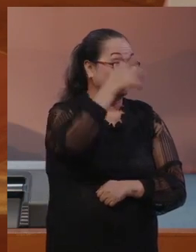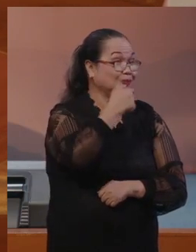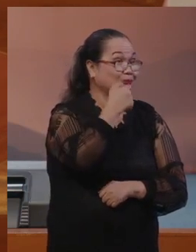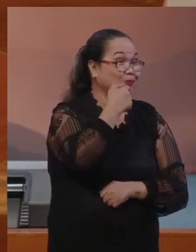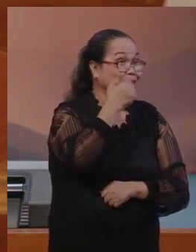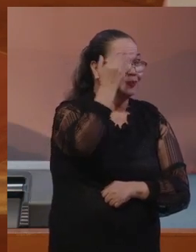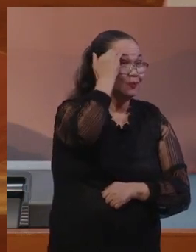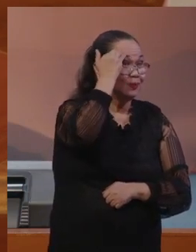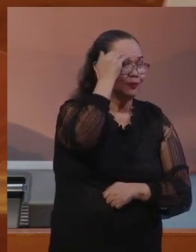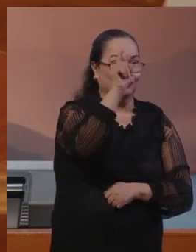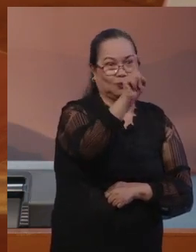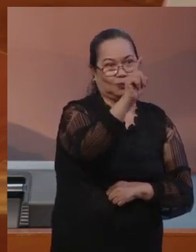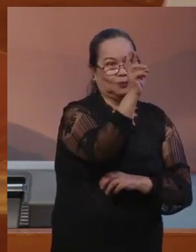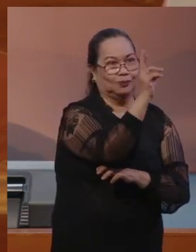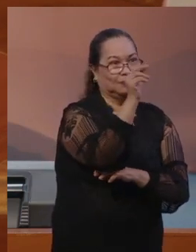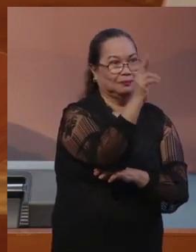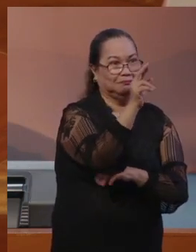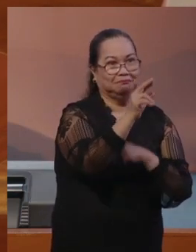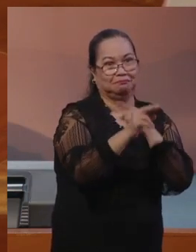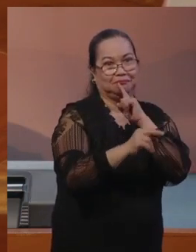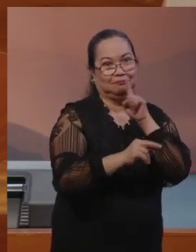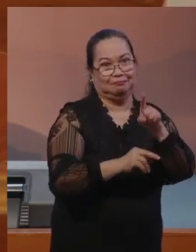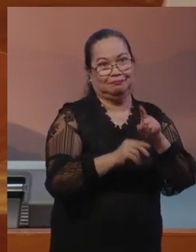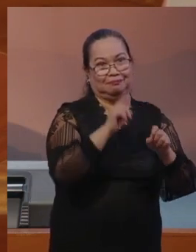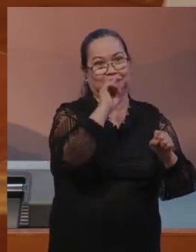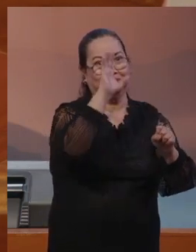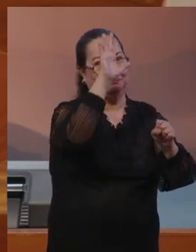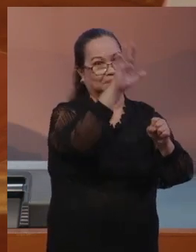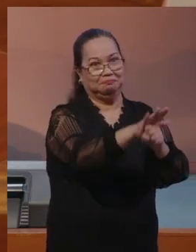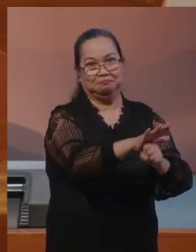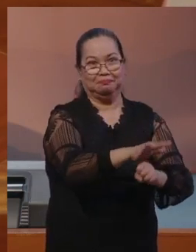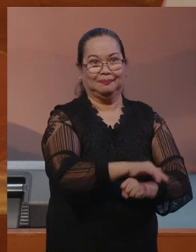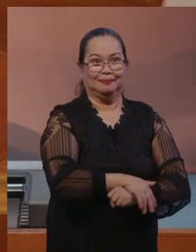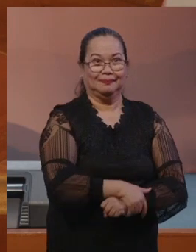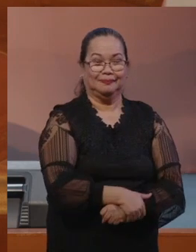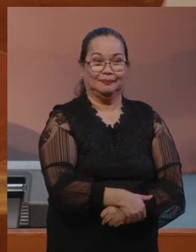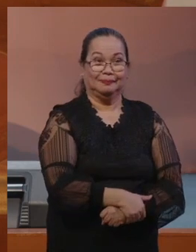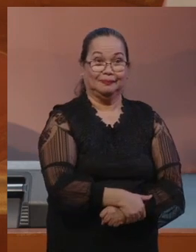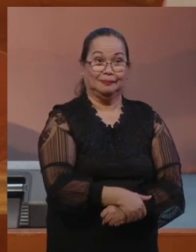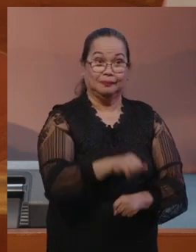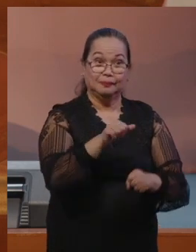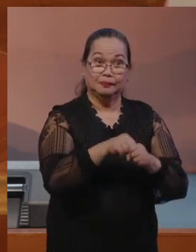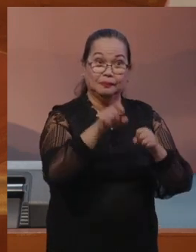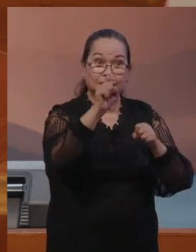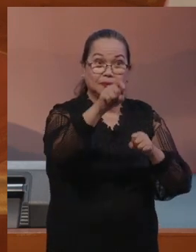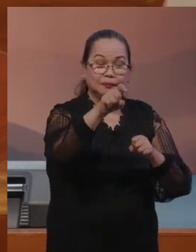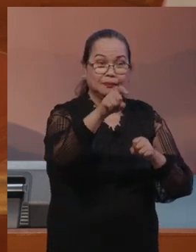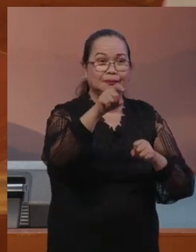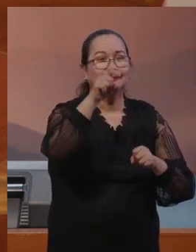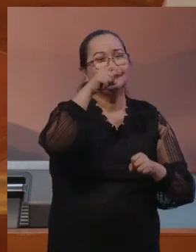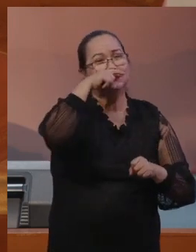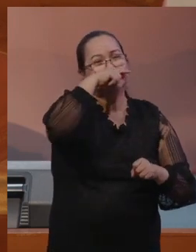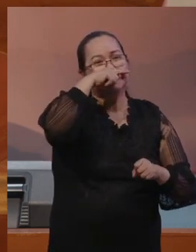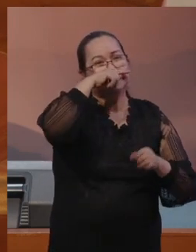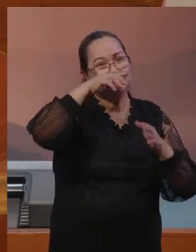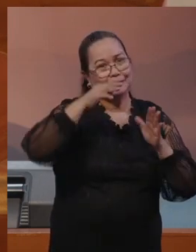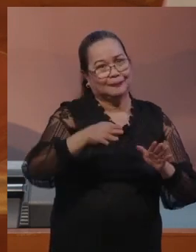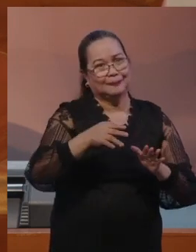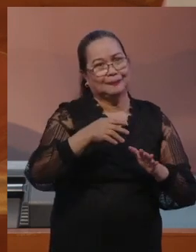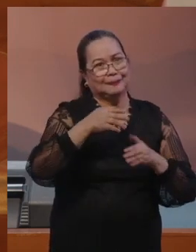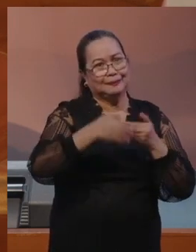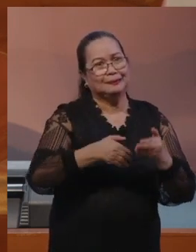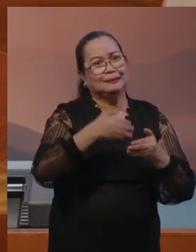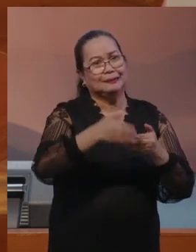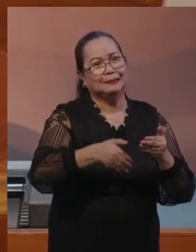eh. So siya lang ang pwedeng magsabi. So kailangan niyang magsinungaling na medyo matagal-tagal na